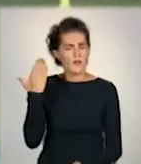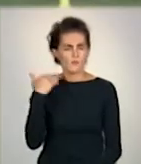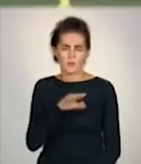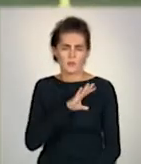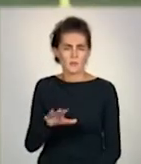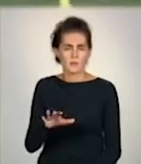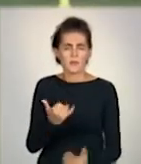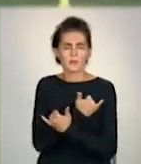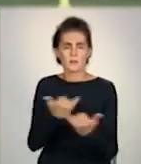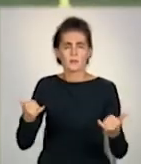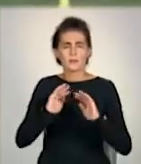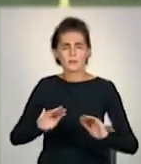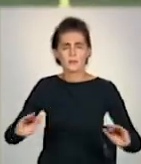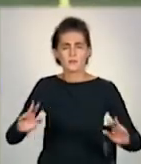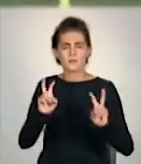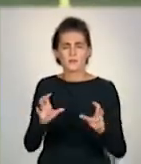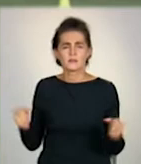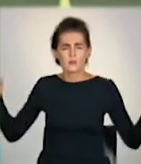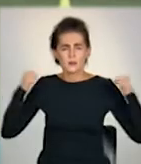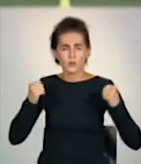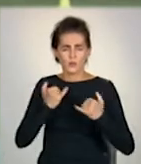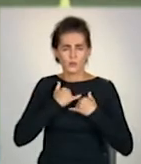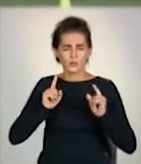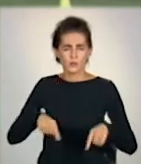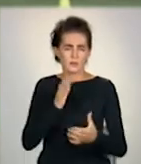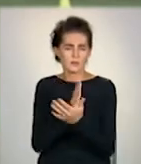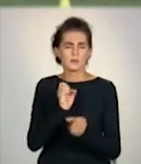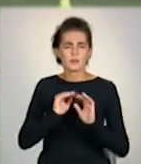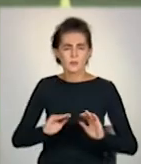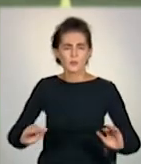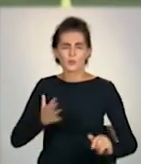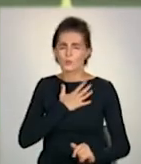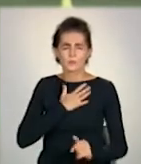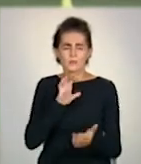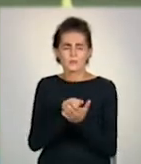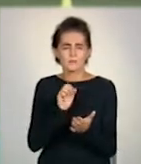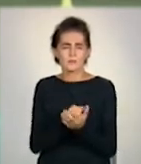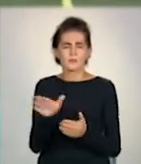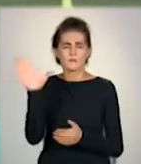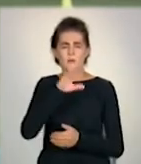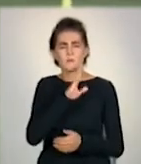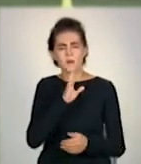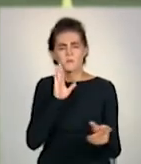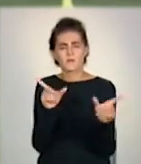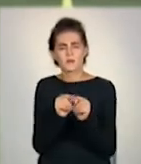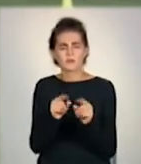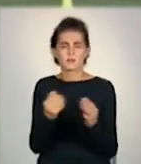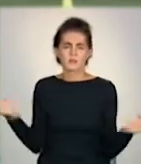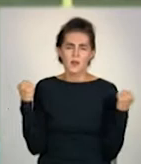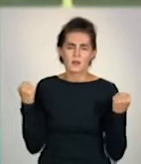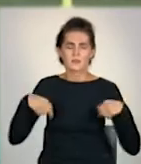було. А для дітей це ж зарядка. От у мене діти теж люблять там з мамою поділити якісь